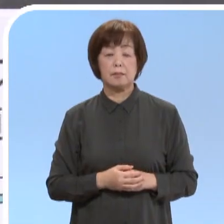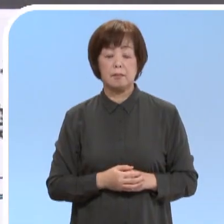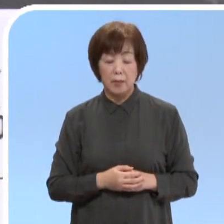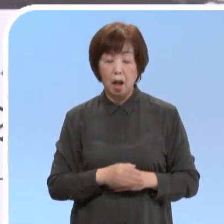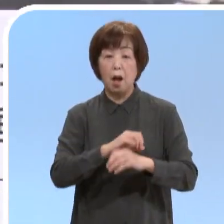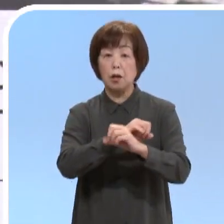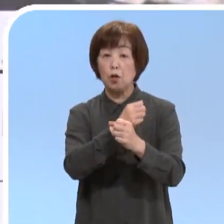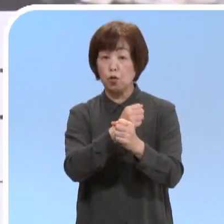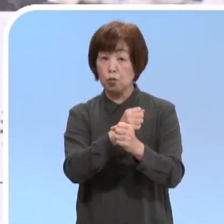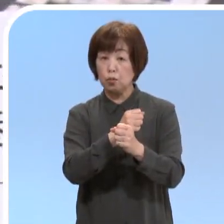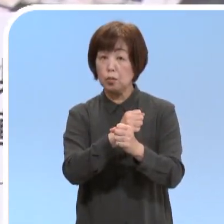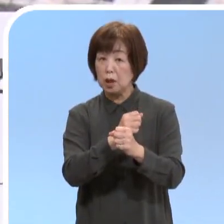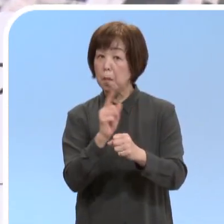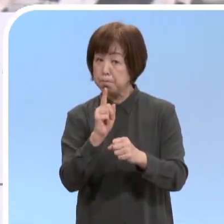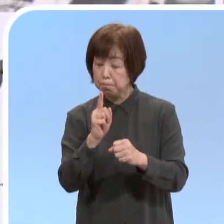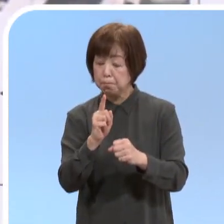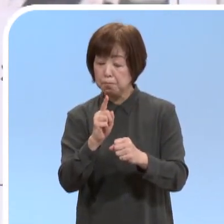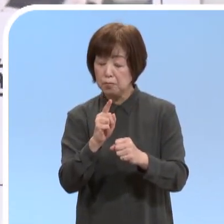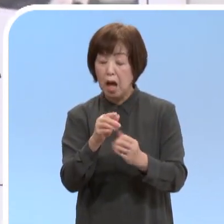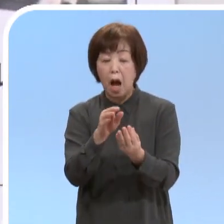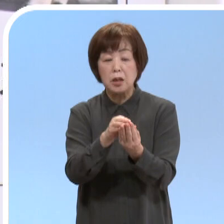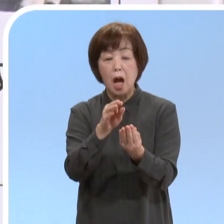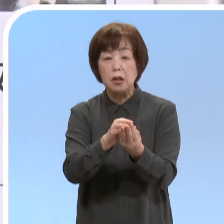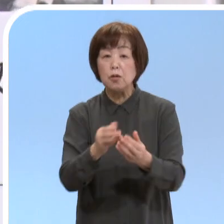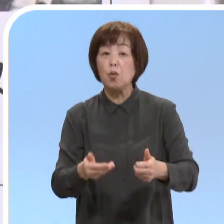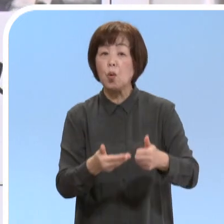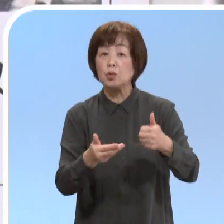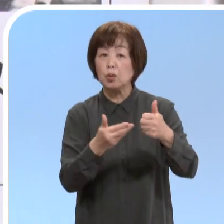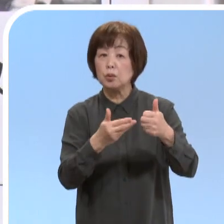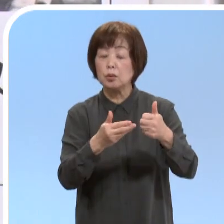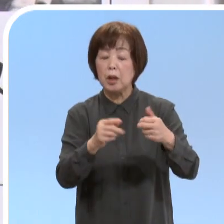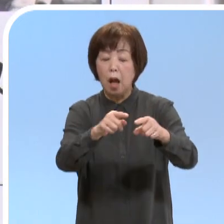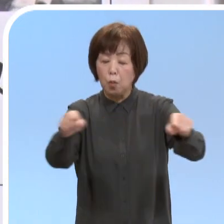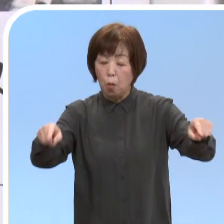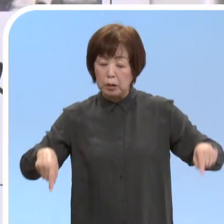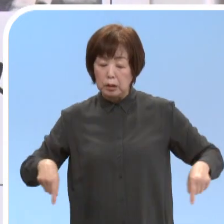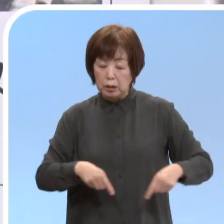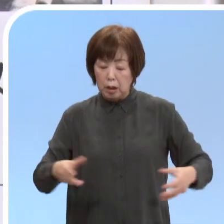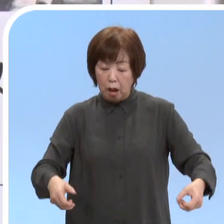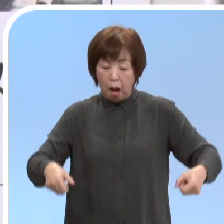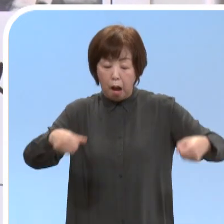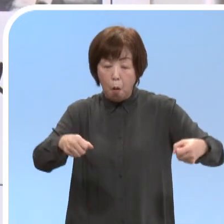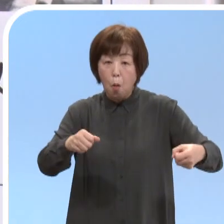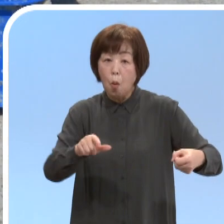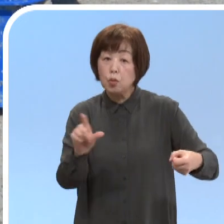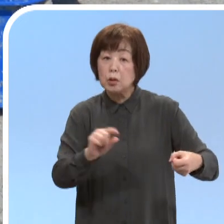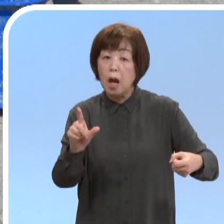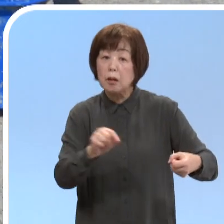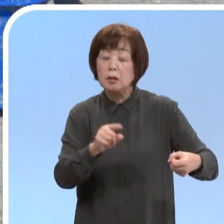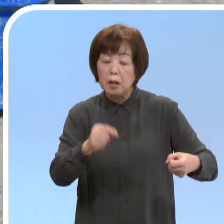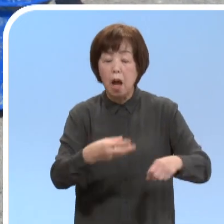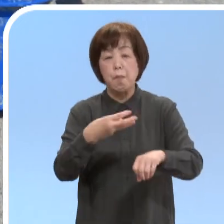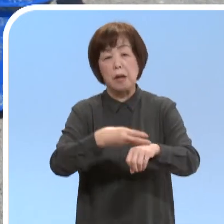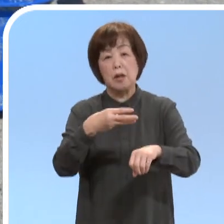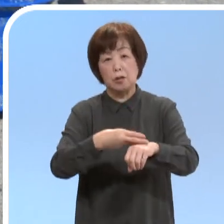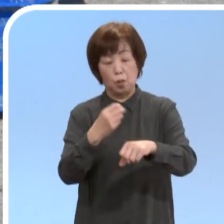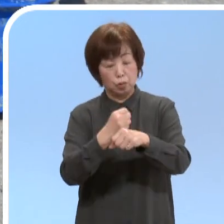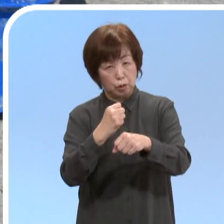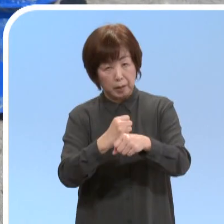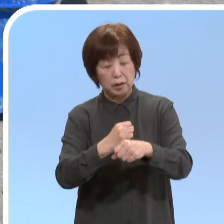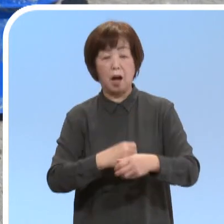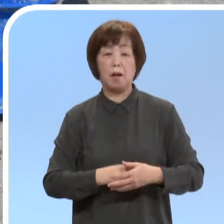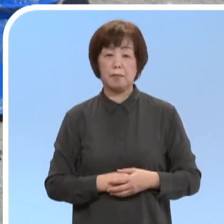で研究したのがありの養殖コンテナを使う方法を考案しマニュアルを作成した